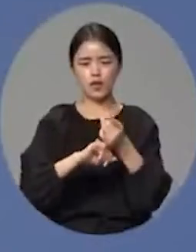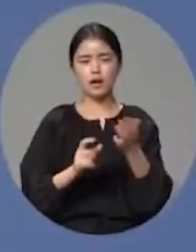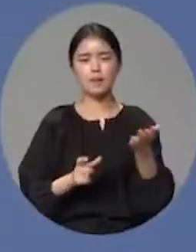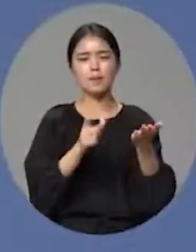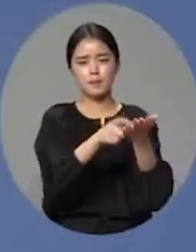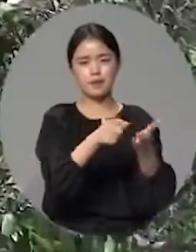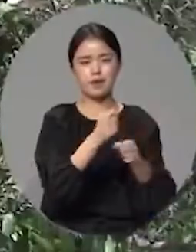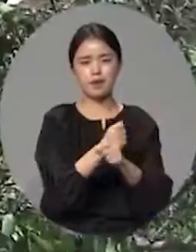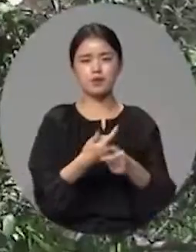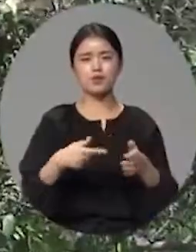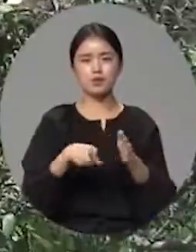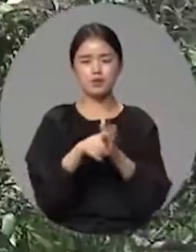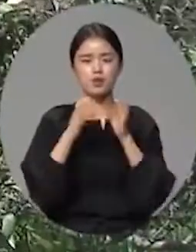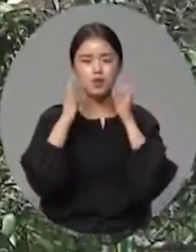계획입니다